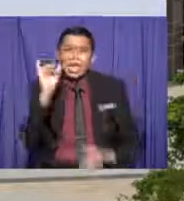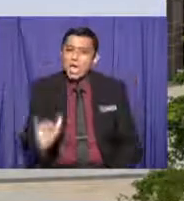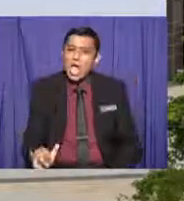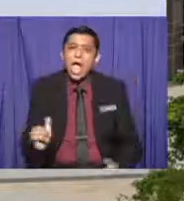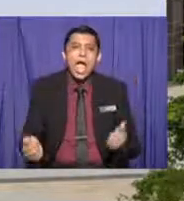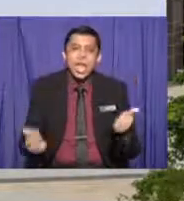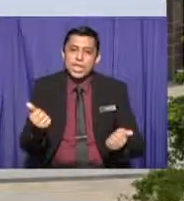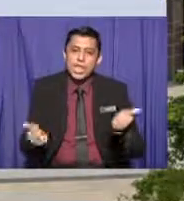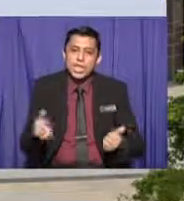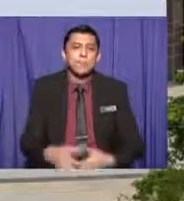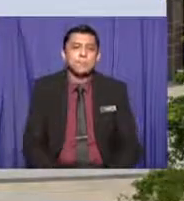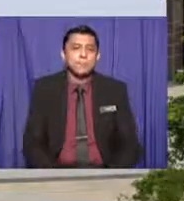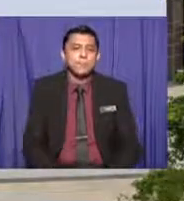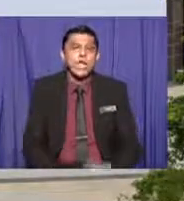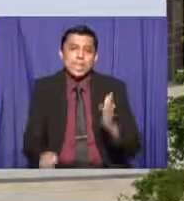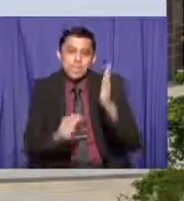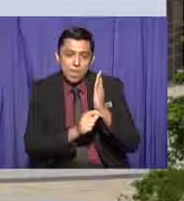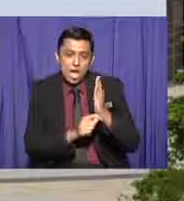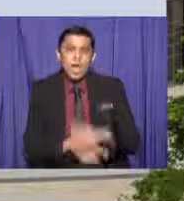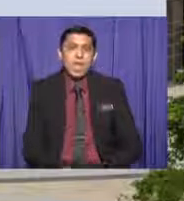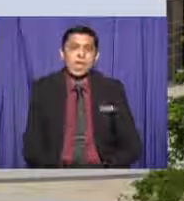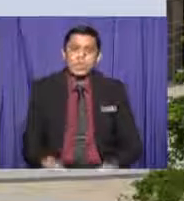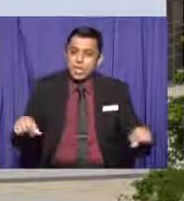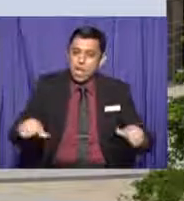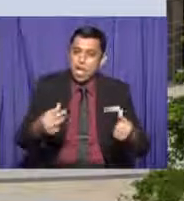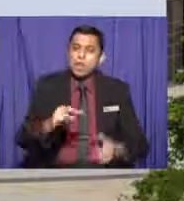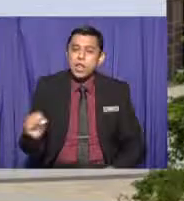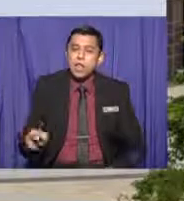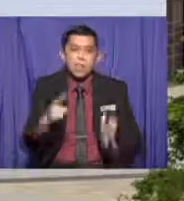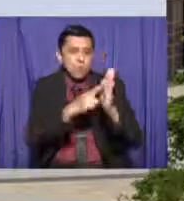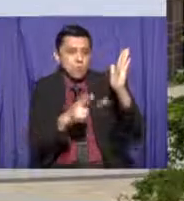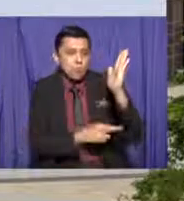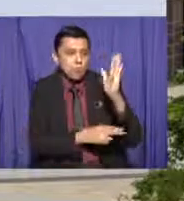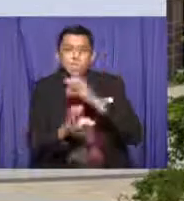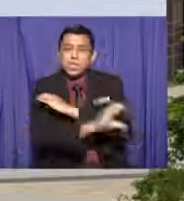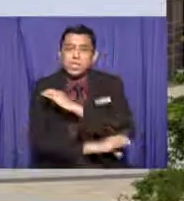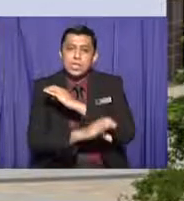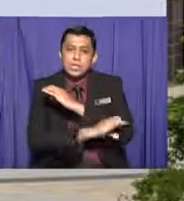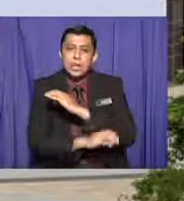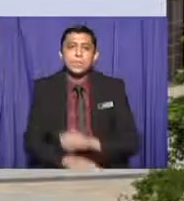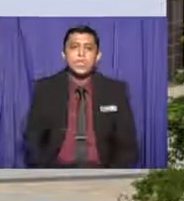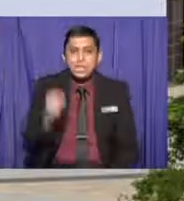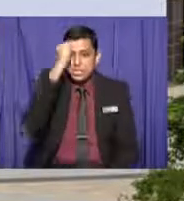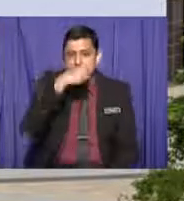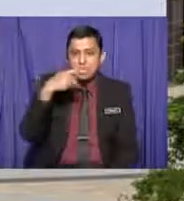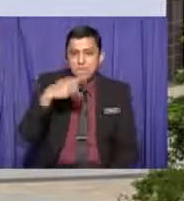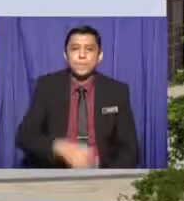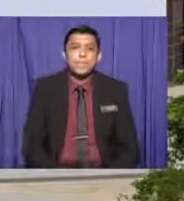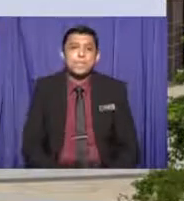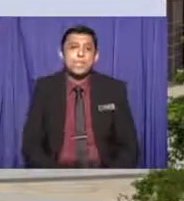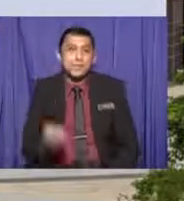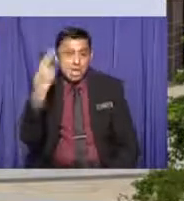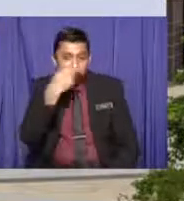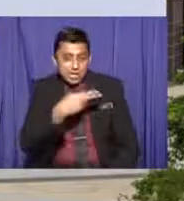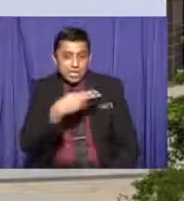adil. Tambahan pula, amalan rukun negara menjamin sikap liberal